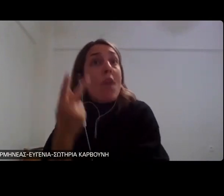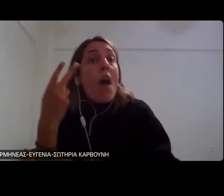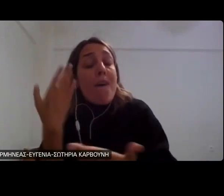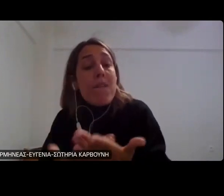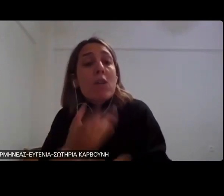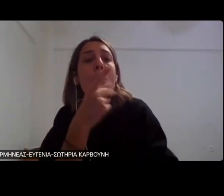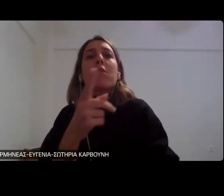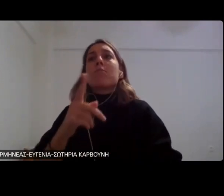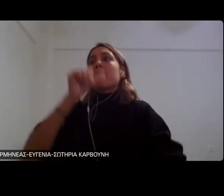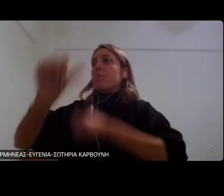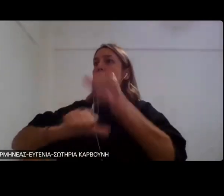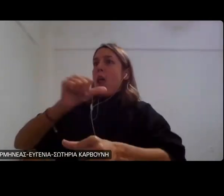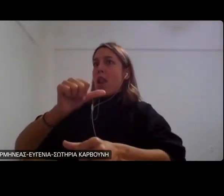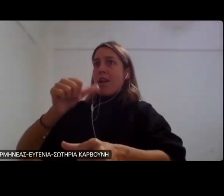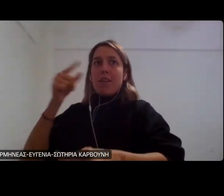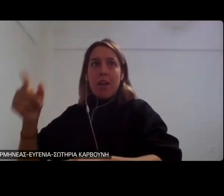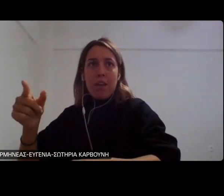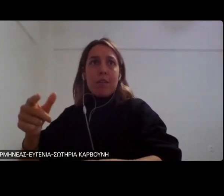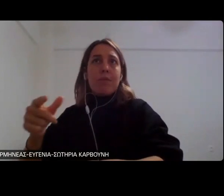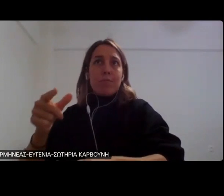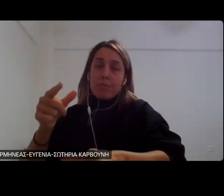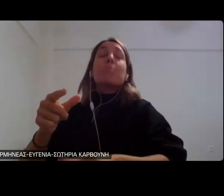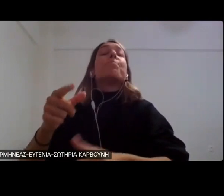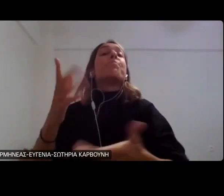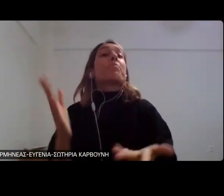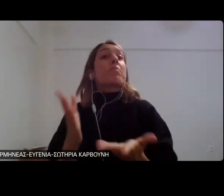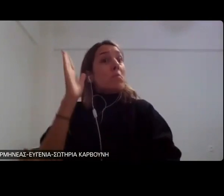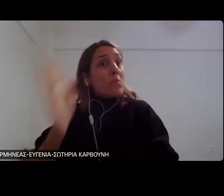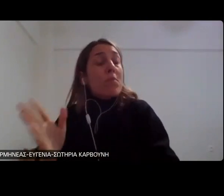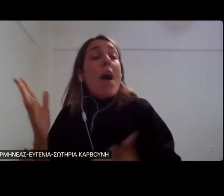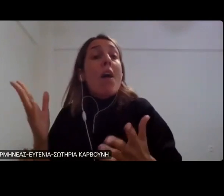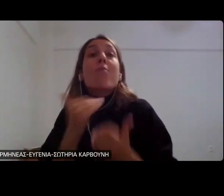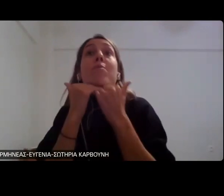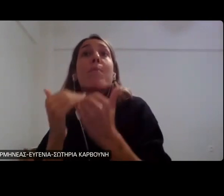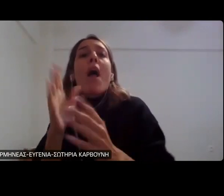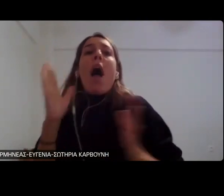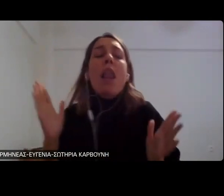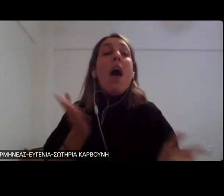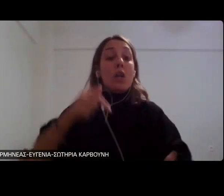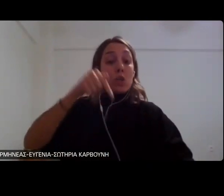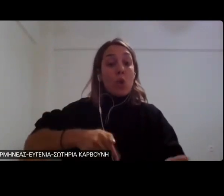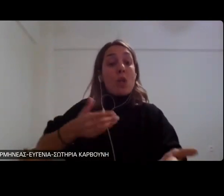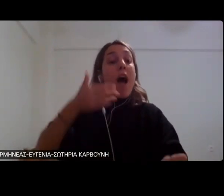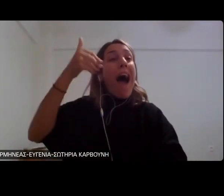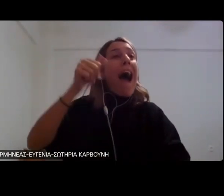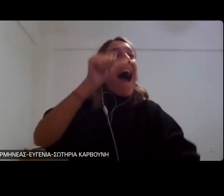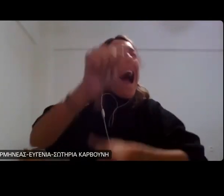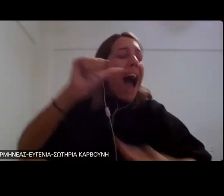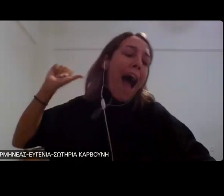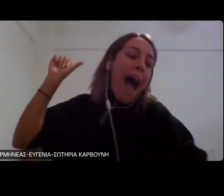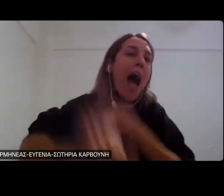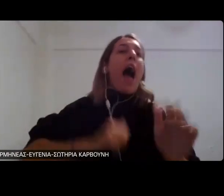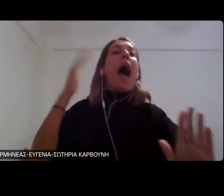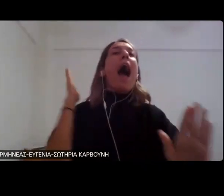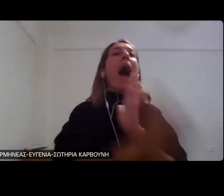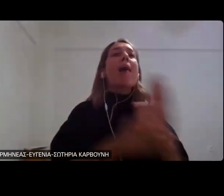συνήθως πέρα από τα όρια του συνειδητού, υπάρχει η δυνατότητα να προταθούν άμεσα αλλαγές, ιδιαίτερα στο